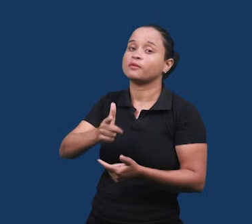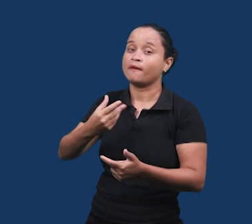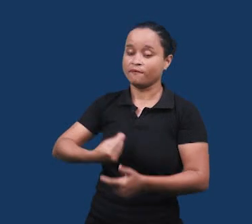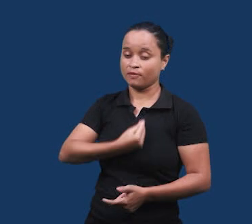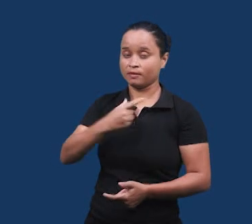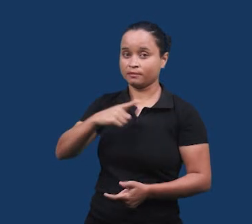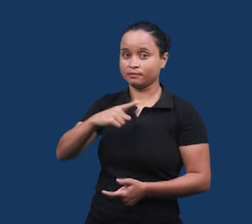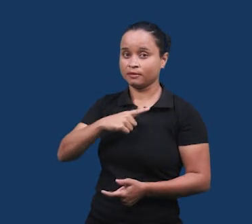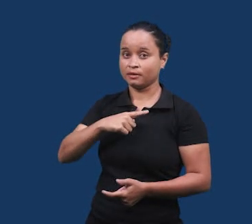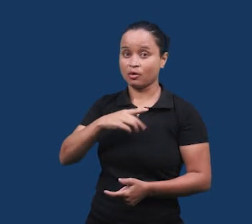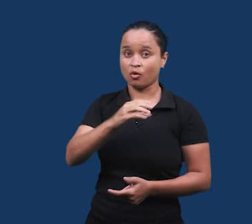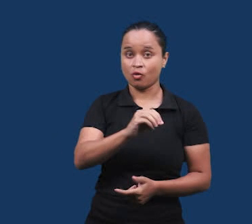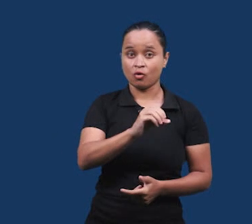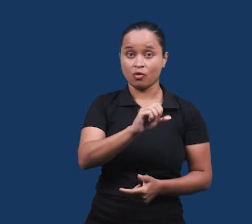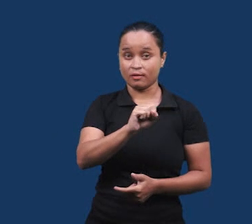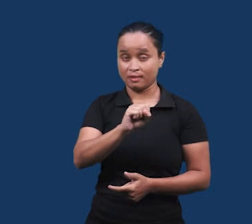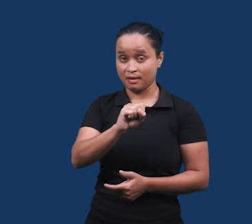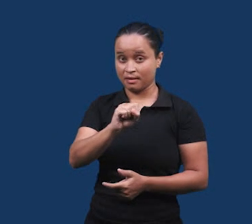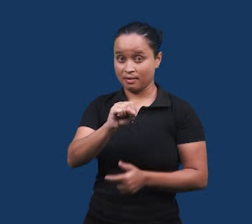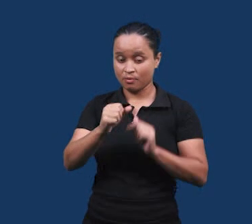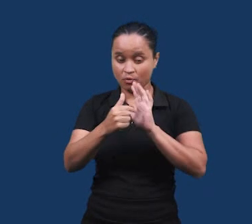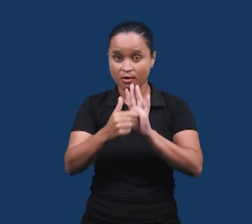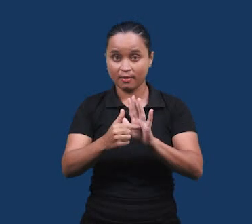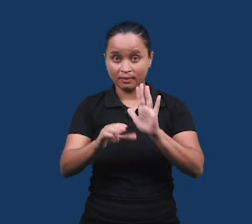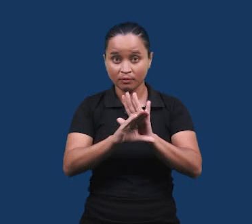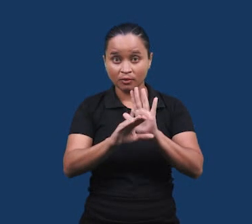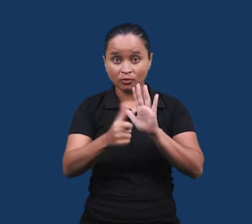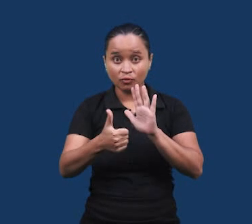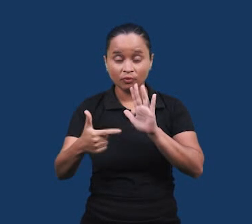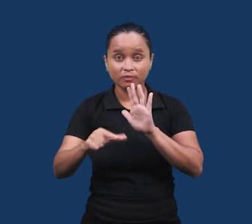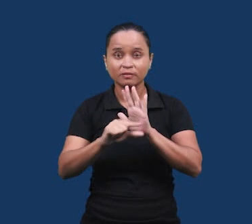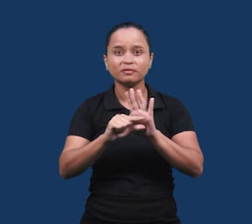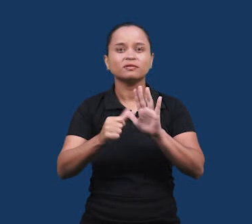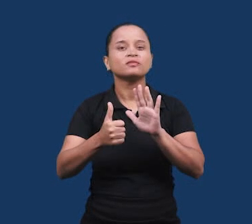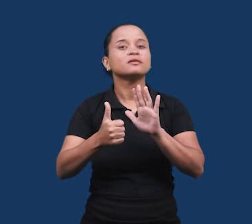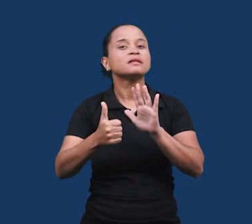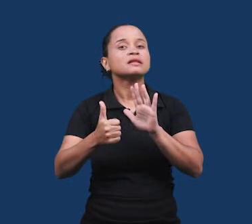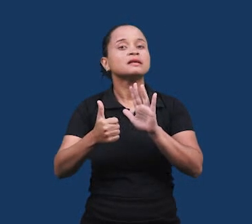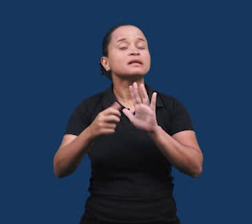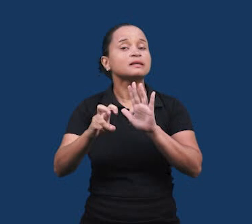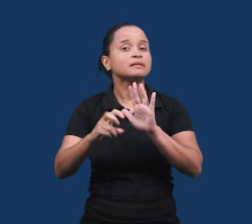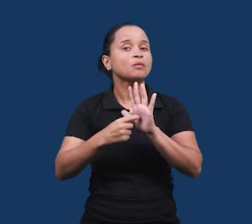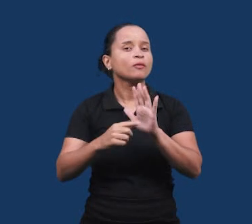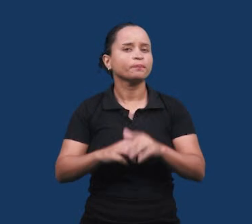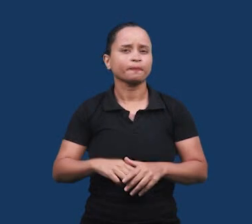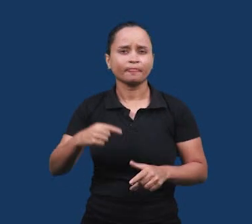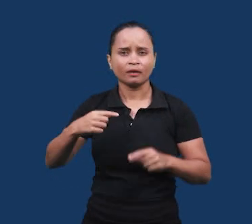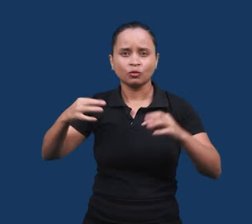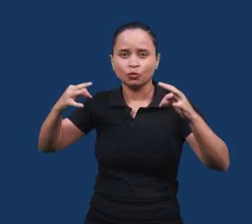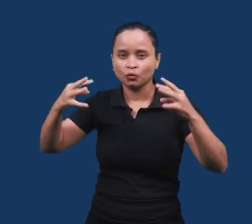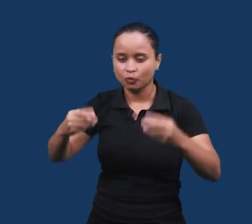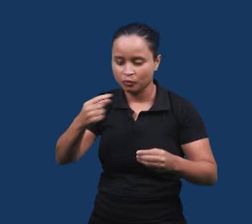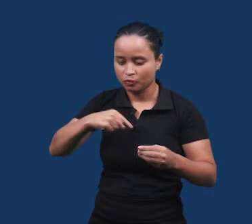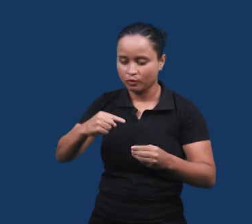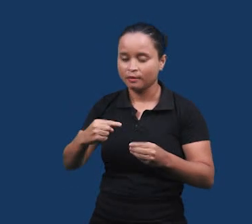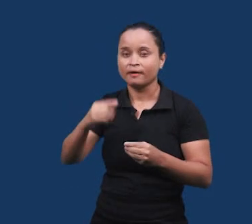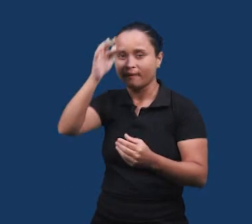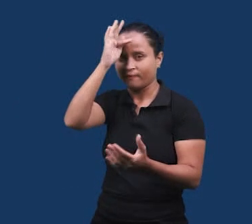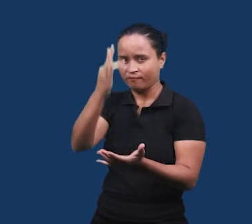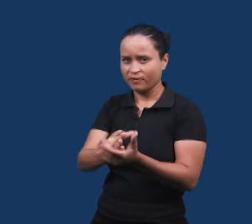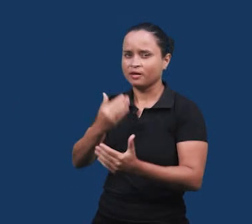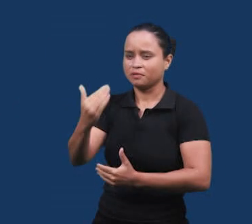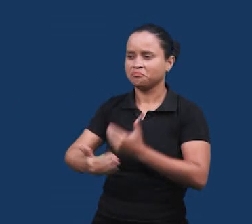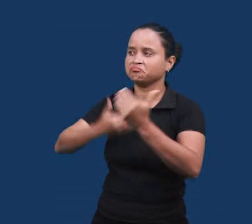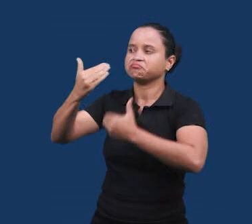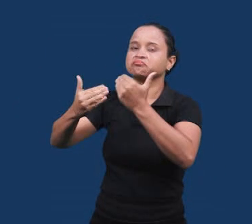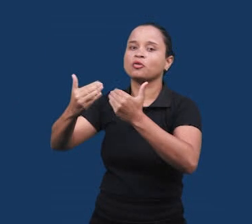chapitre 2, versets 14 et 15, avec toutes les épreuves de ce désert, notre foi grandit et est perfectionnée.